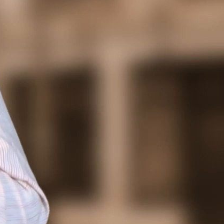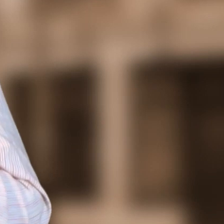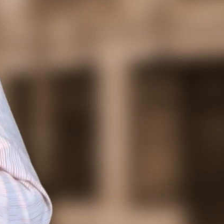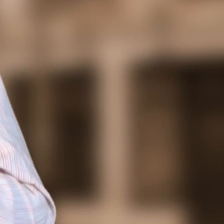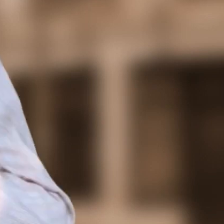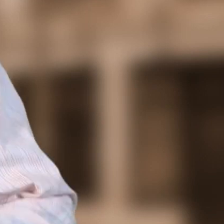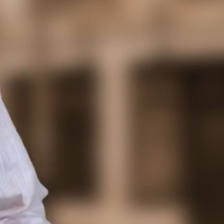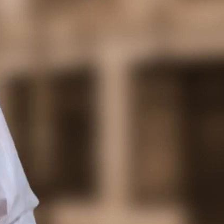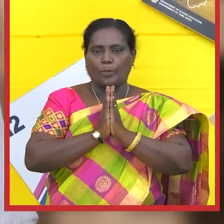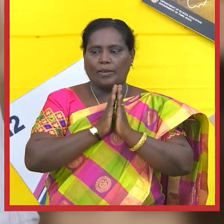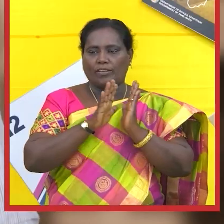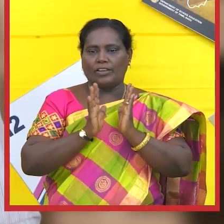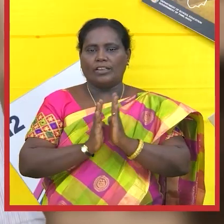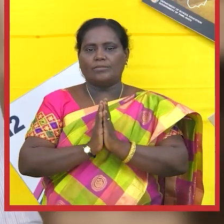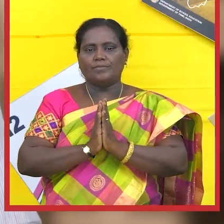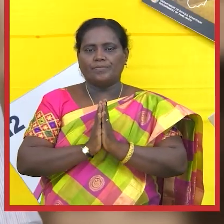வணக்கம் மாணவர்களே